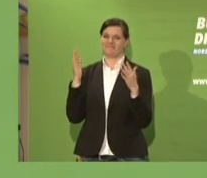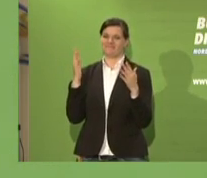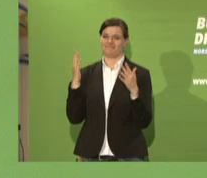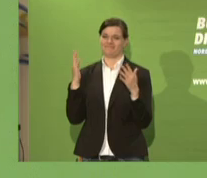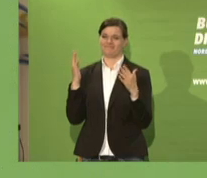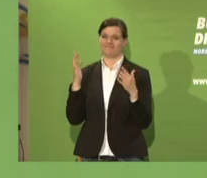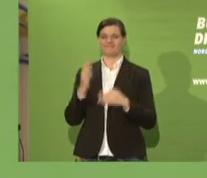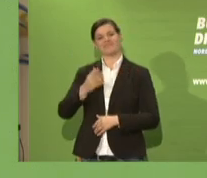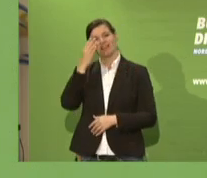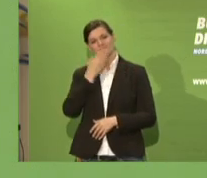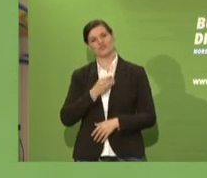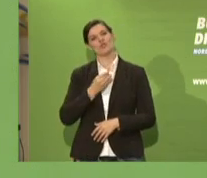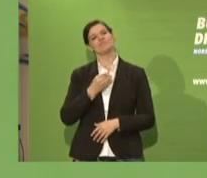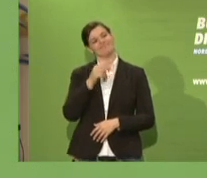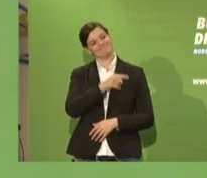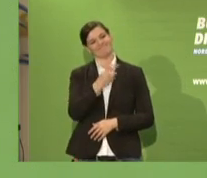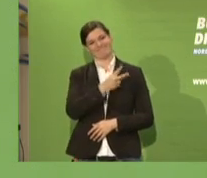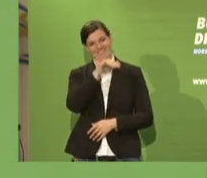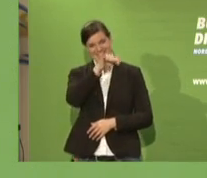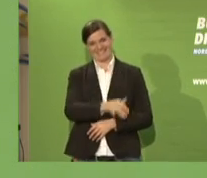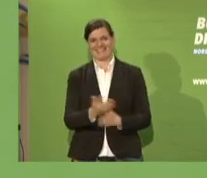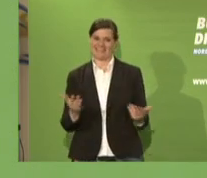Schön, dass du heute da bist, liebe Terry.